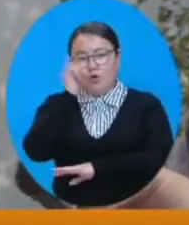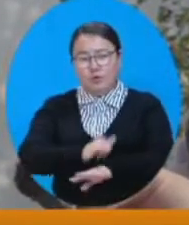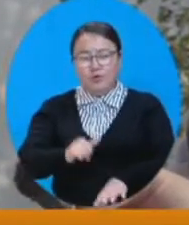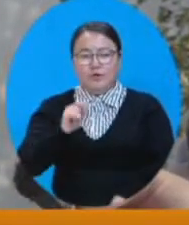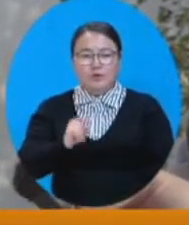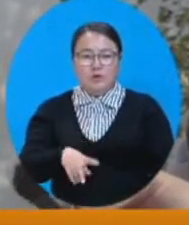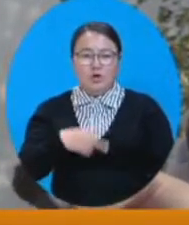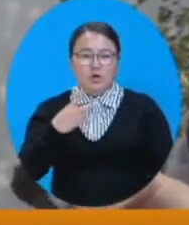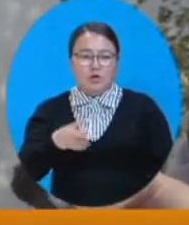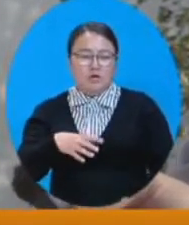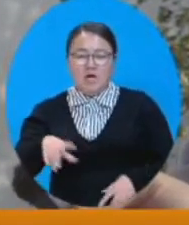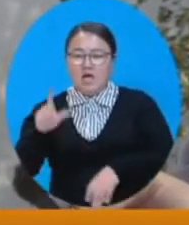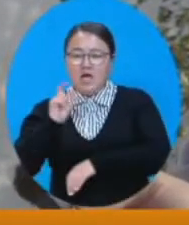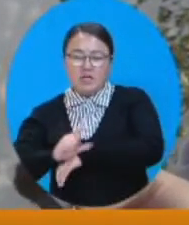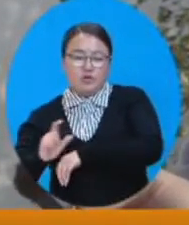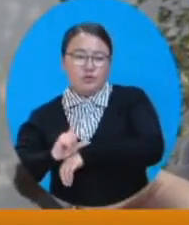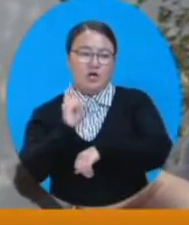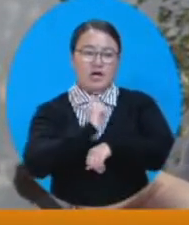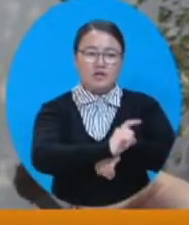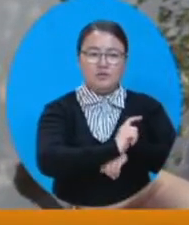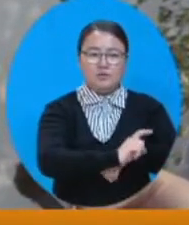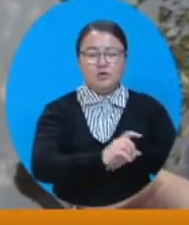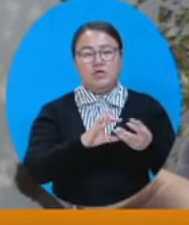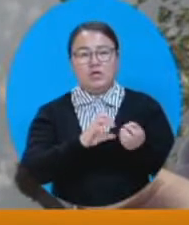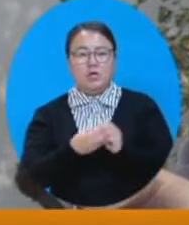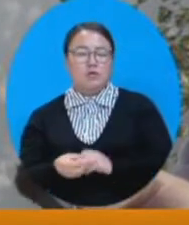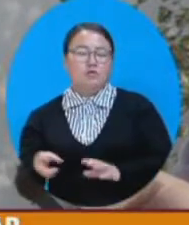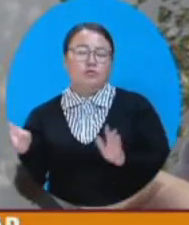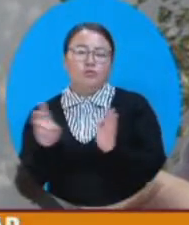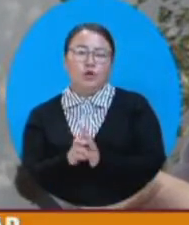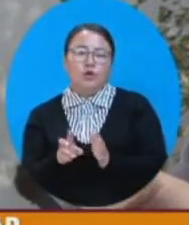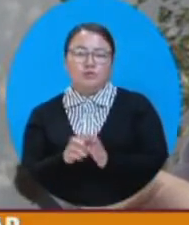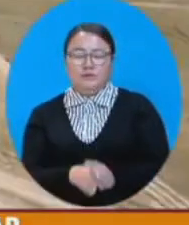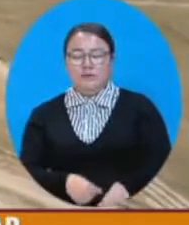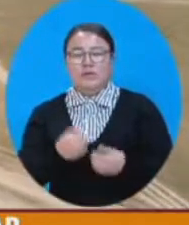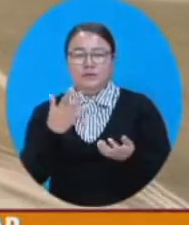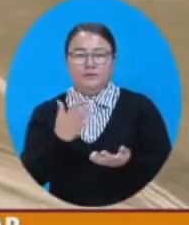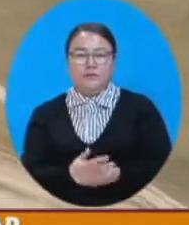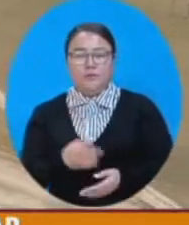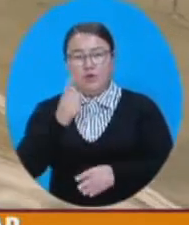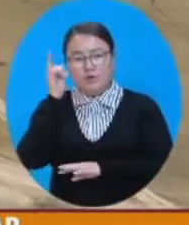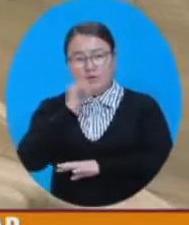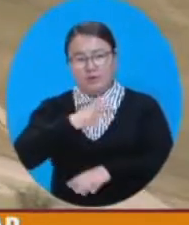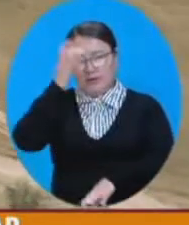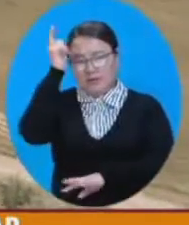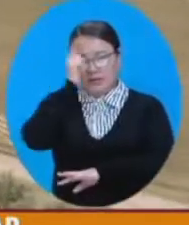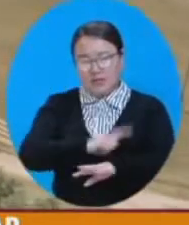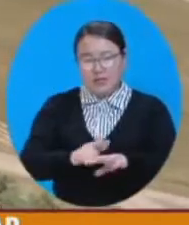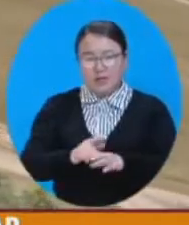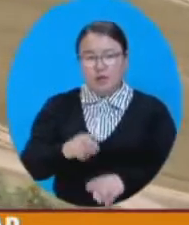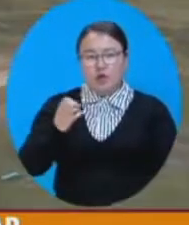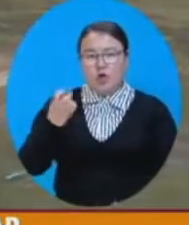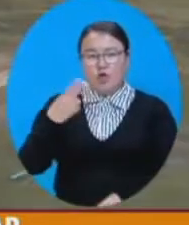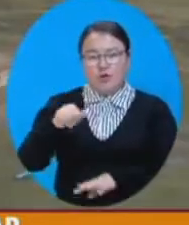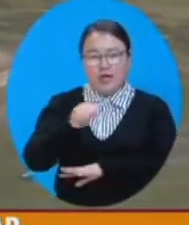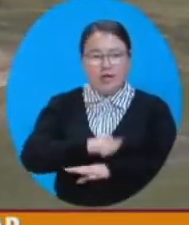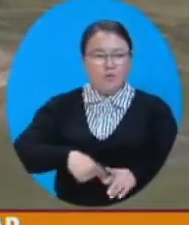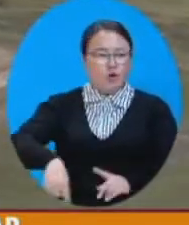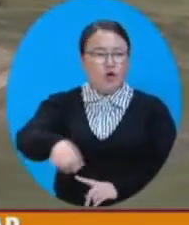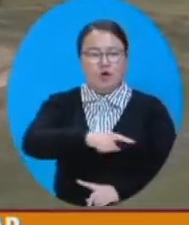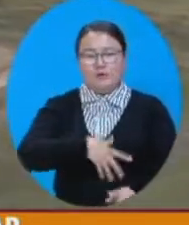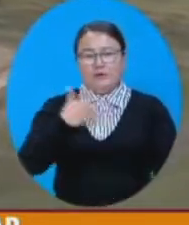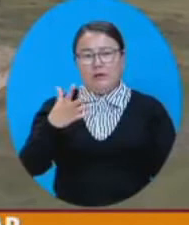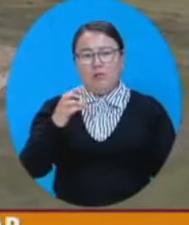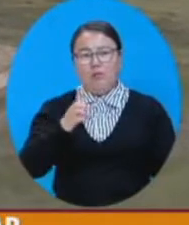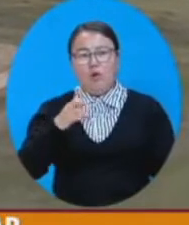улсын хувьд хоёр тал руугаа экспорт хийх боломжийг бол бүрдүүлж байгаа. За Монгол улсын засгийн газраас Дорнод аймгийг тойрон байгаа